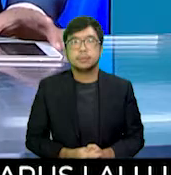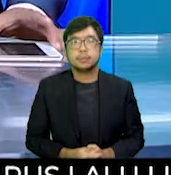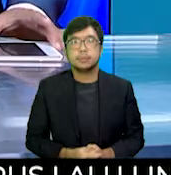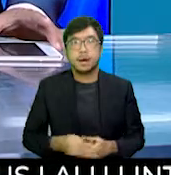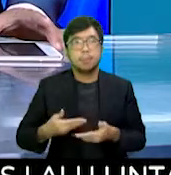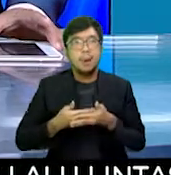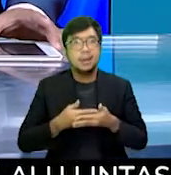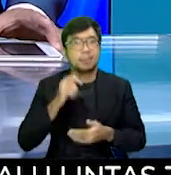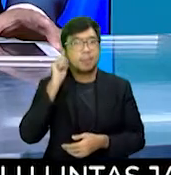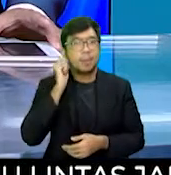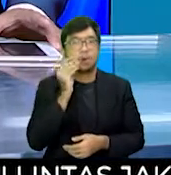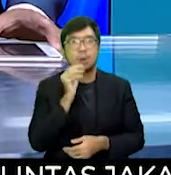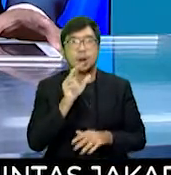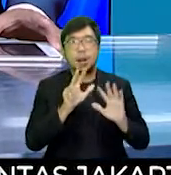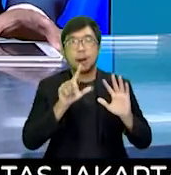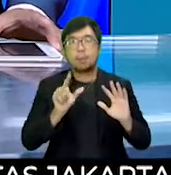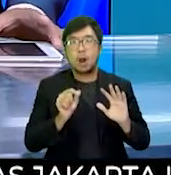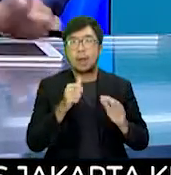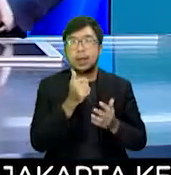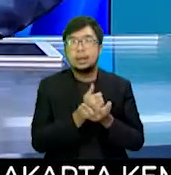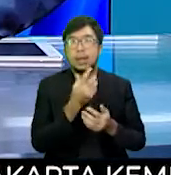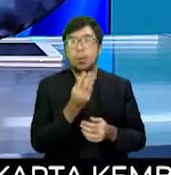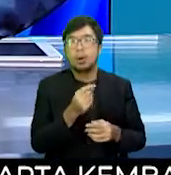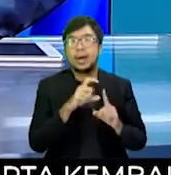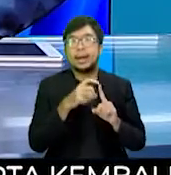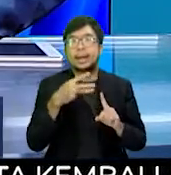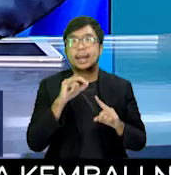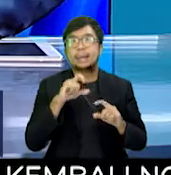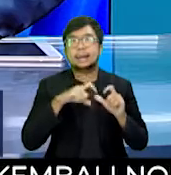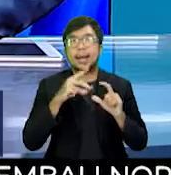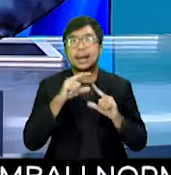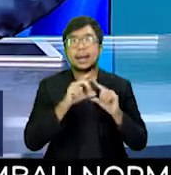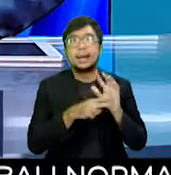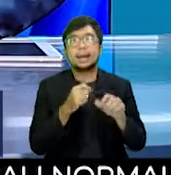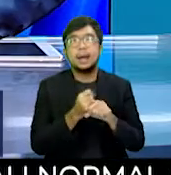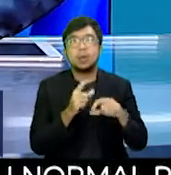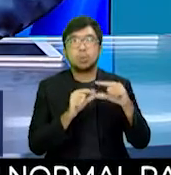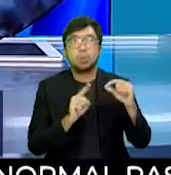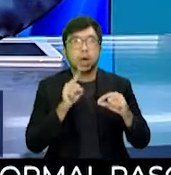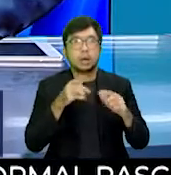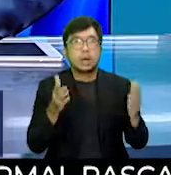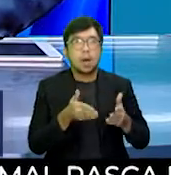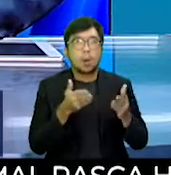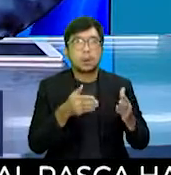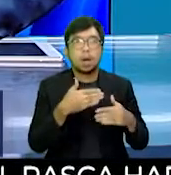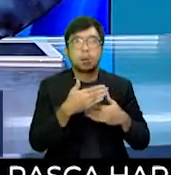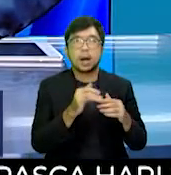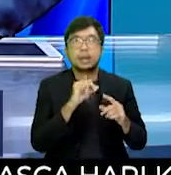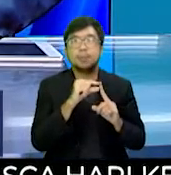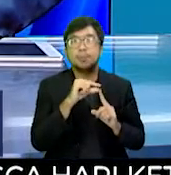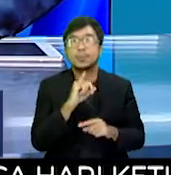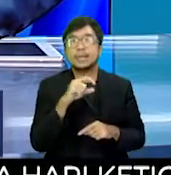Bayi perempuan berusia 8 bulan asal Kabupaten Deli Serdang, Sumatera Utara dirawat intensif di ruang PICU